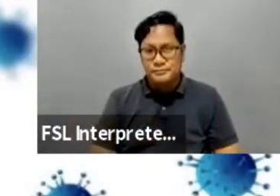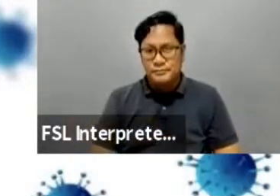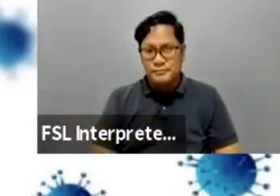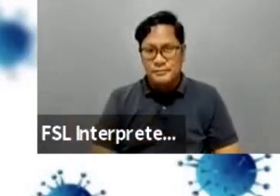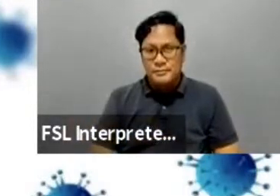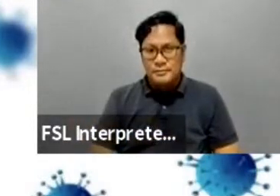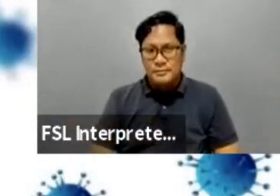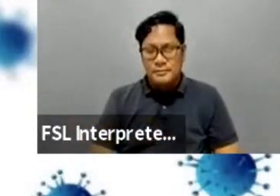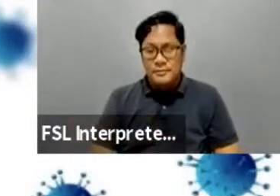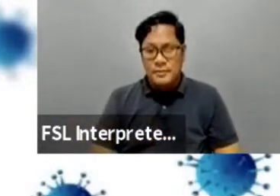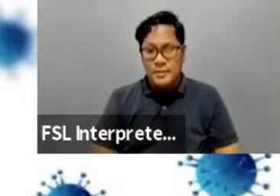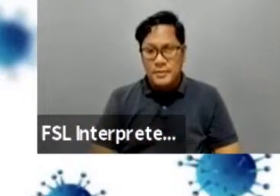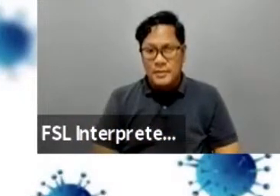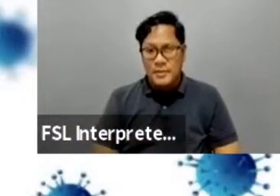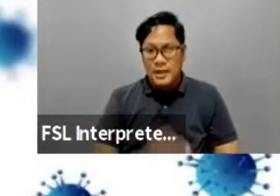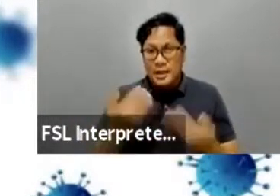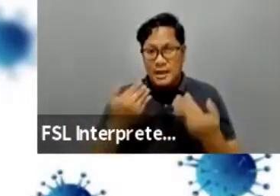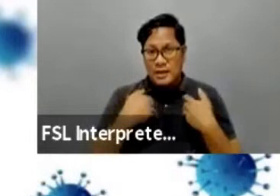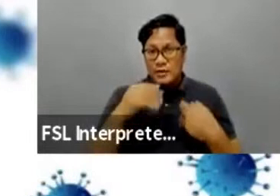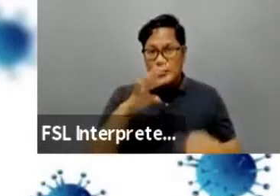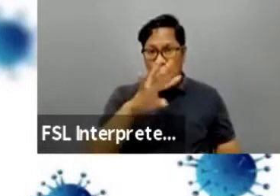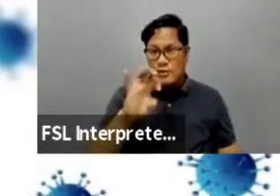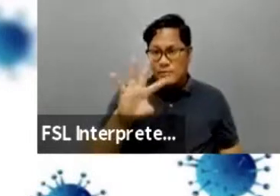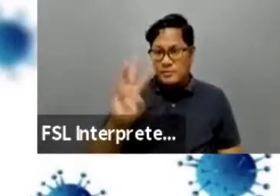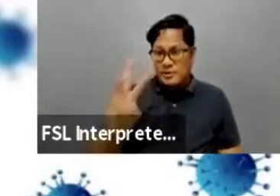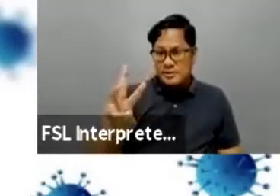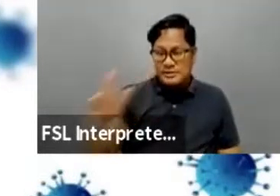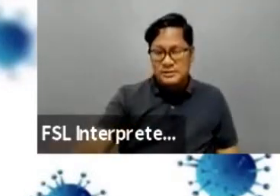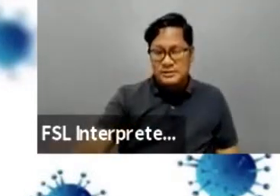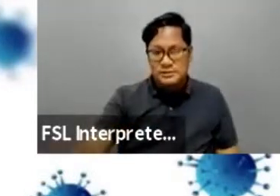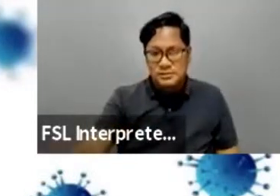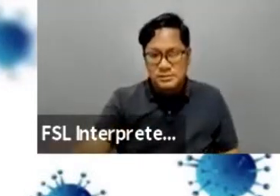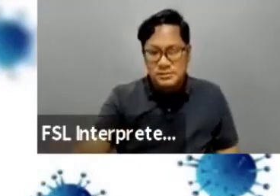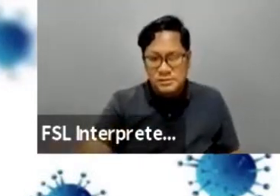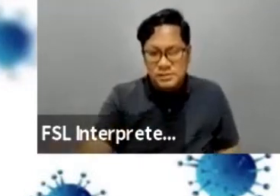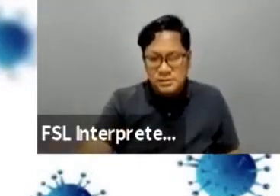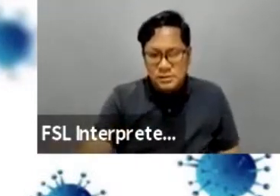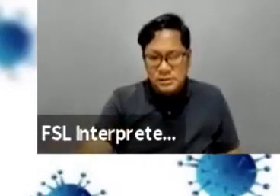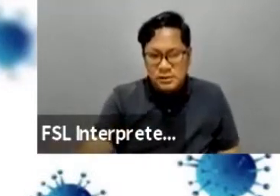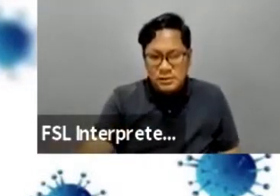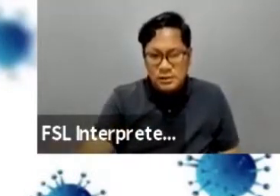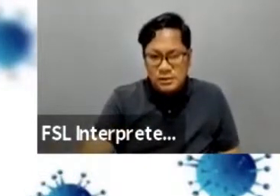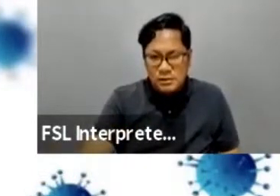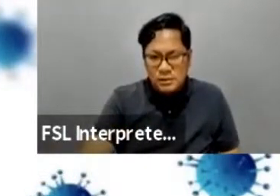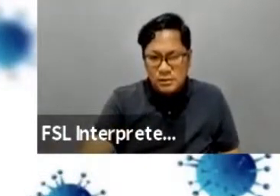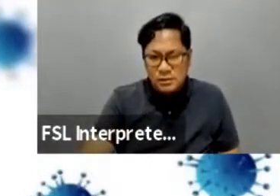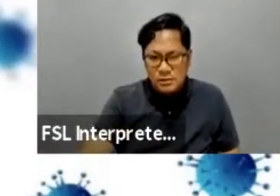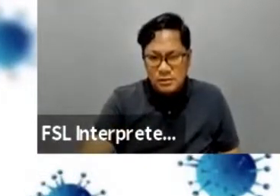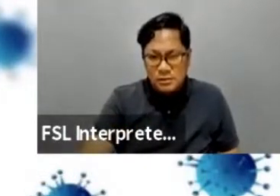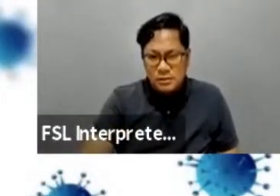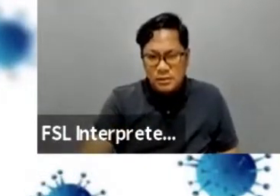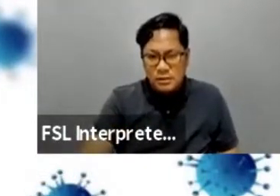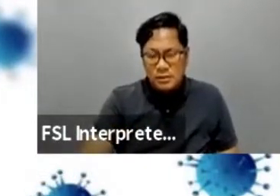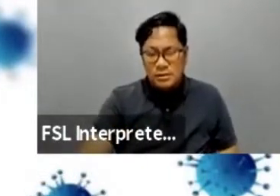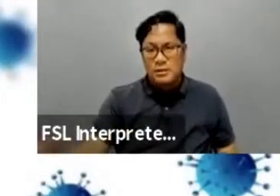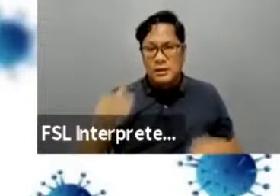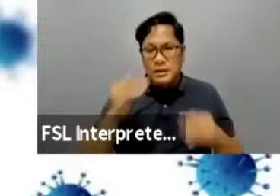Meron tayong 456 level 2 or 3 hospitals dito sa ating